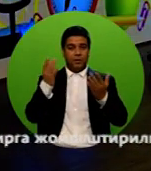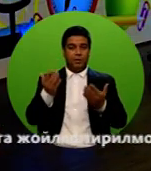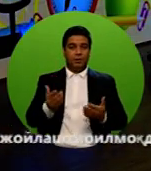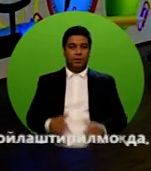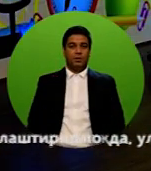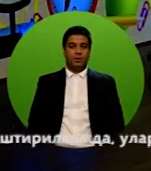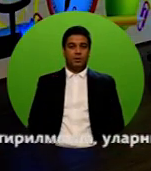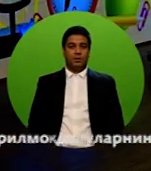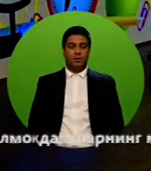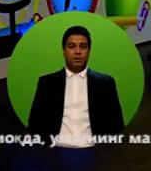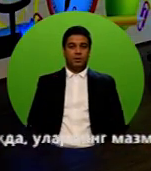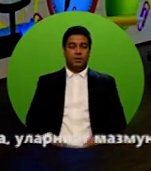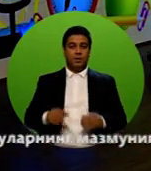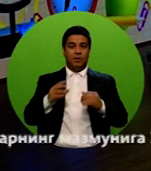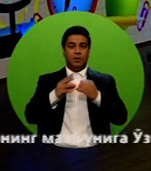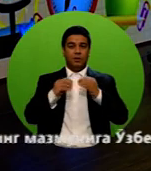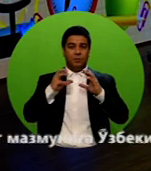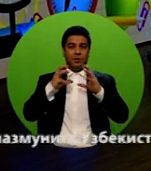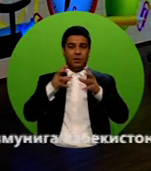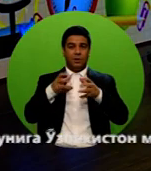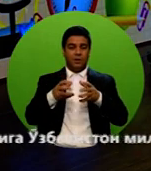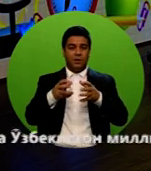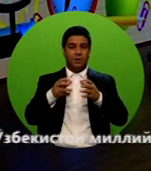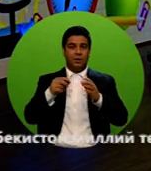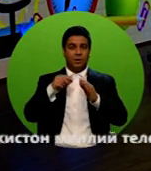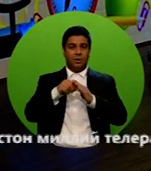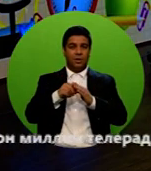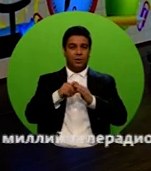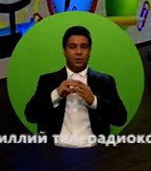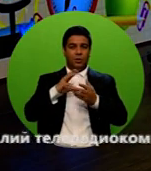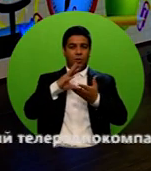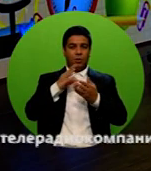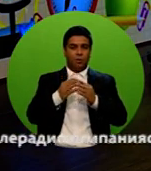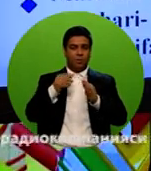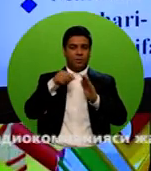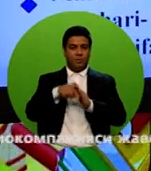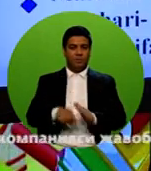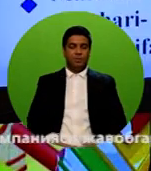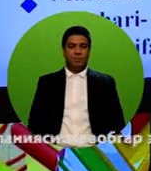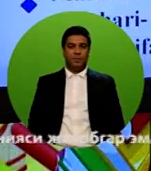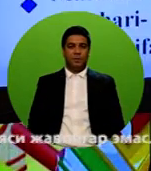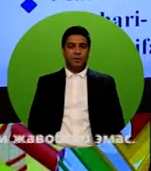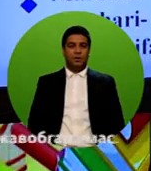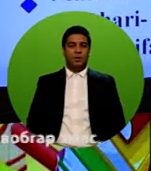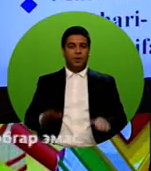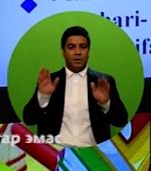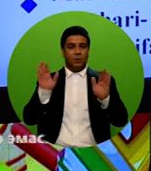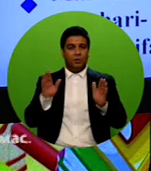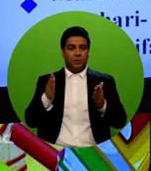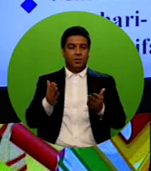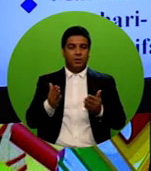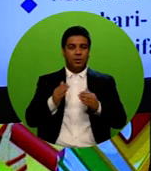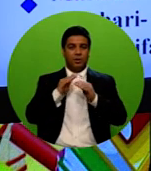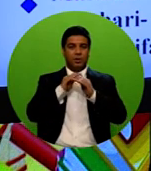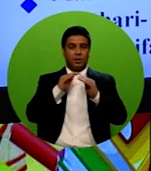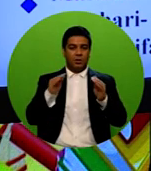Yer shari, xalqaro miqyos. kabutar